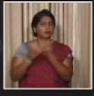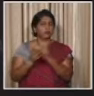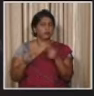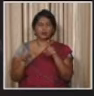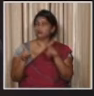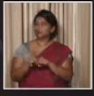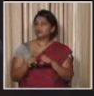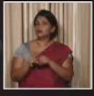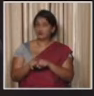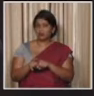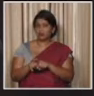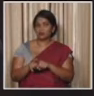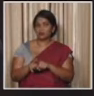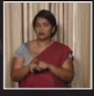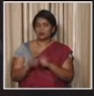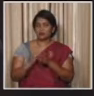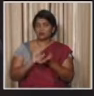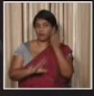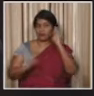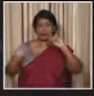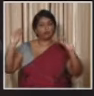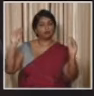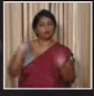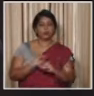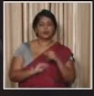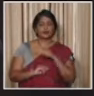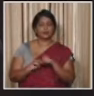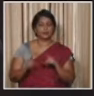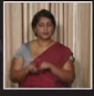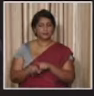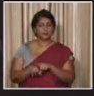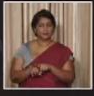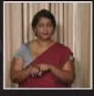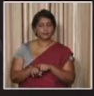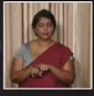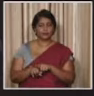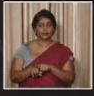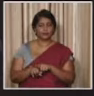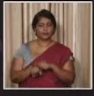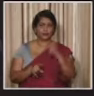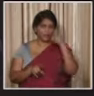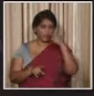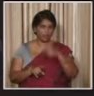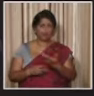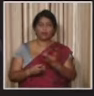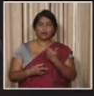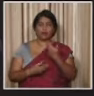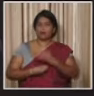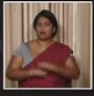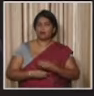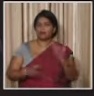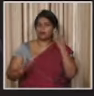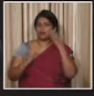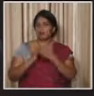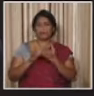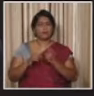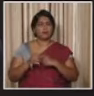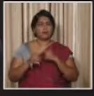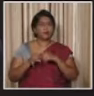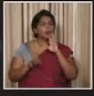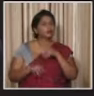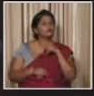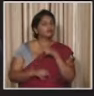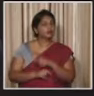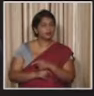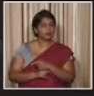මත ඒවට වැඩි ගණන් එකතු කරලා එතකොට ඉන්ධන අතුරුදහන් වීමක් පිළිබඳ ප්‍රශ්න තිබුණා.